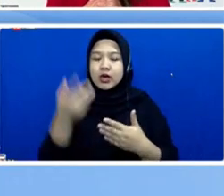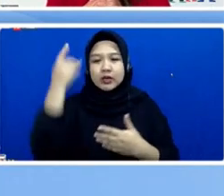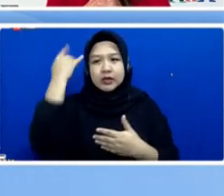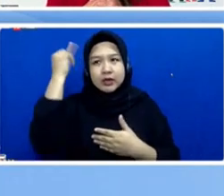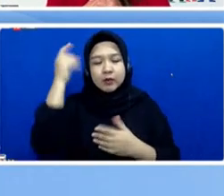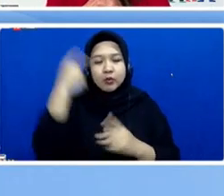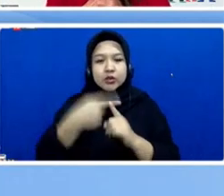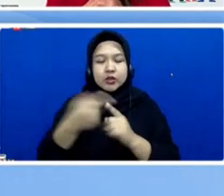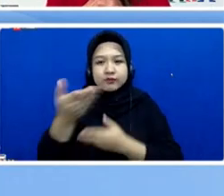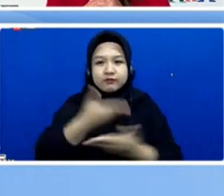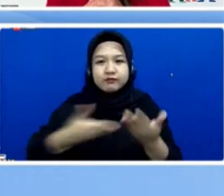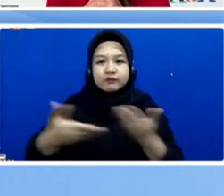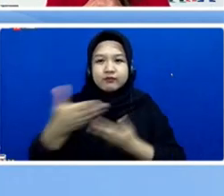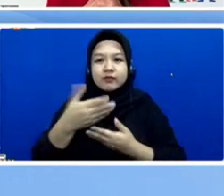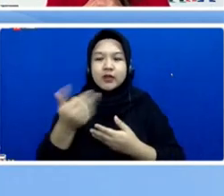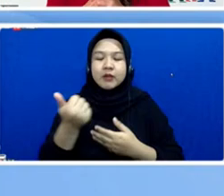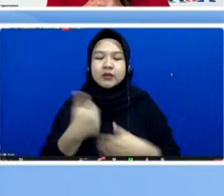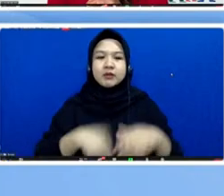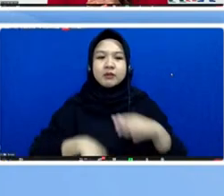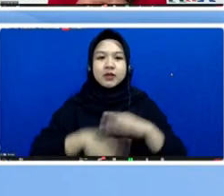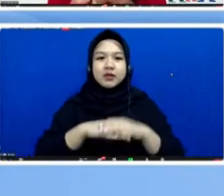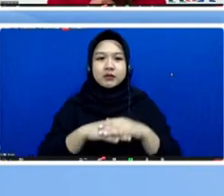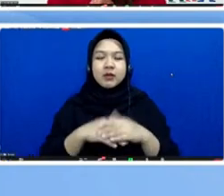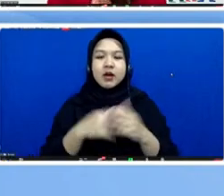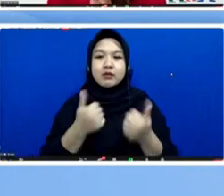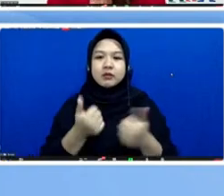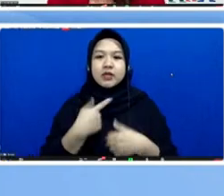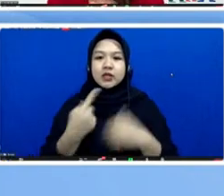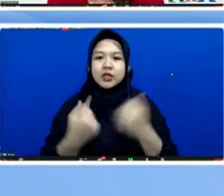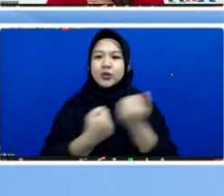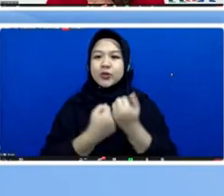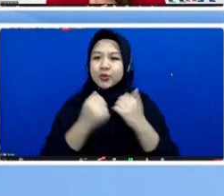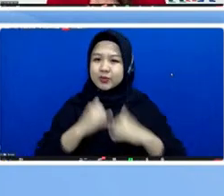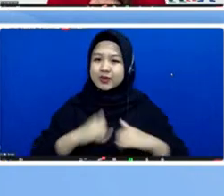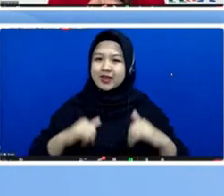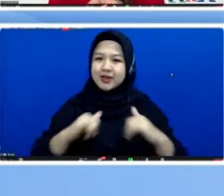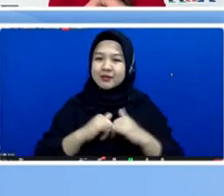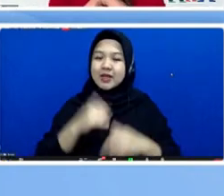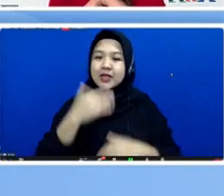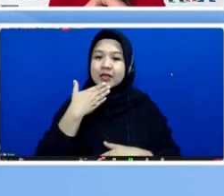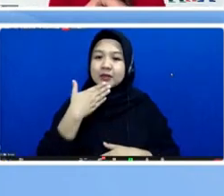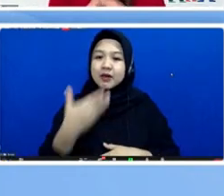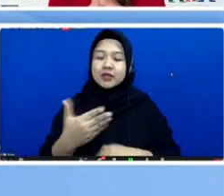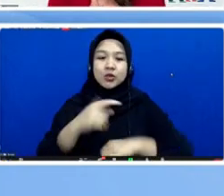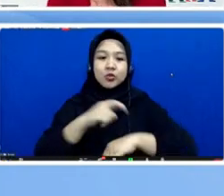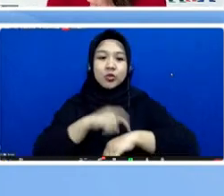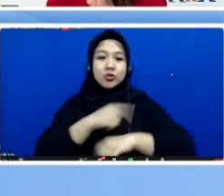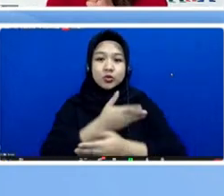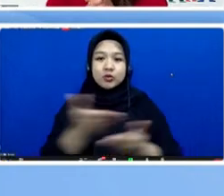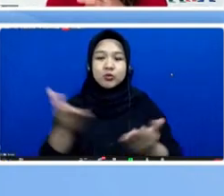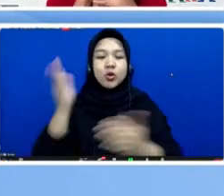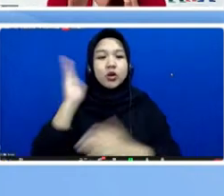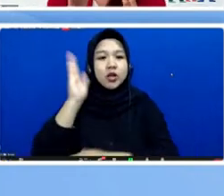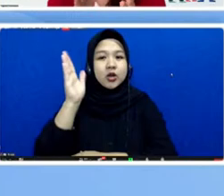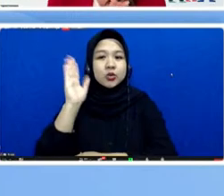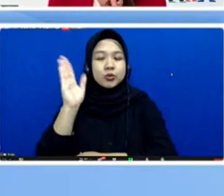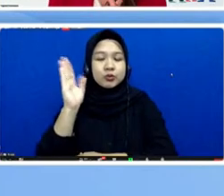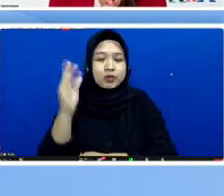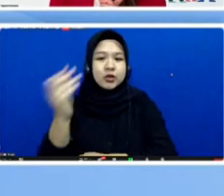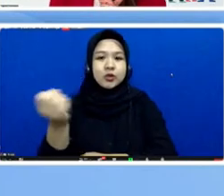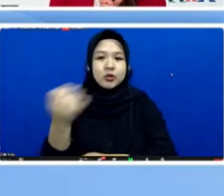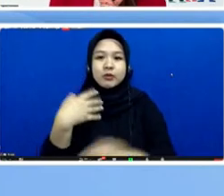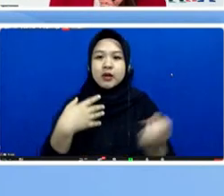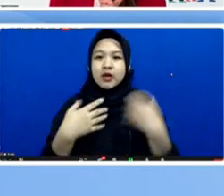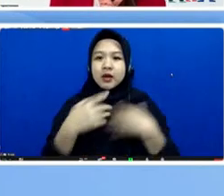positif bisa kita maksimalkan dan bisa kita dukung sama-sama. Terima kasih untuk waktunya seluruh narasumber dan juga penanggap